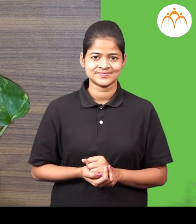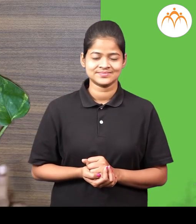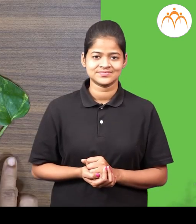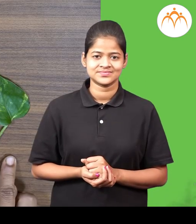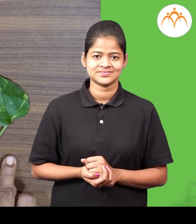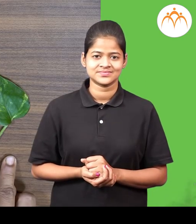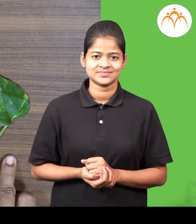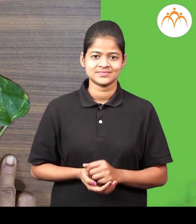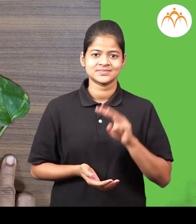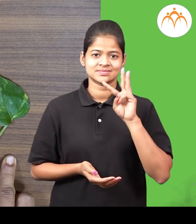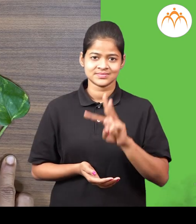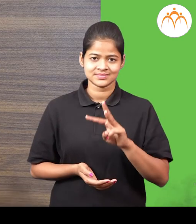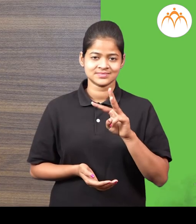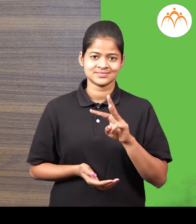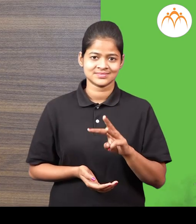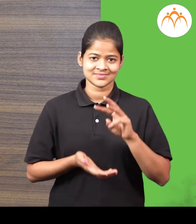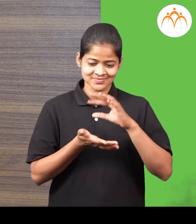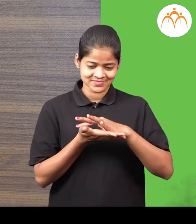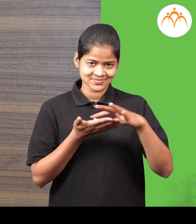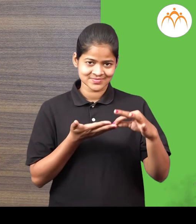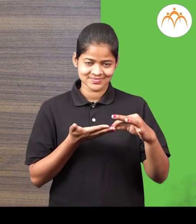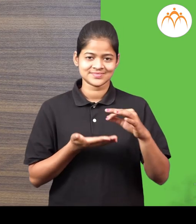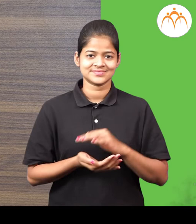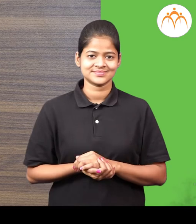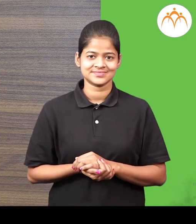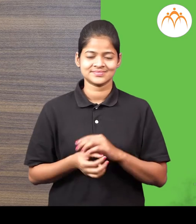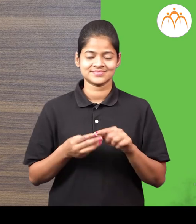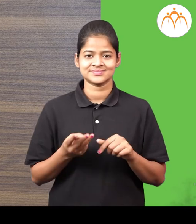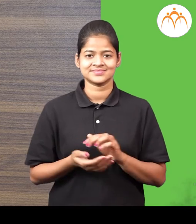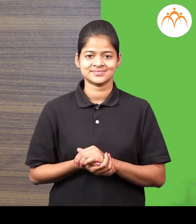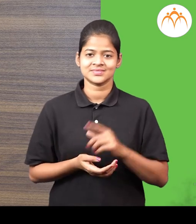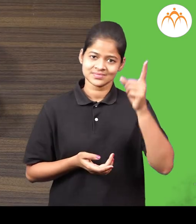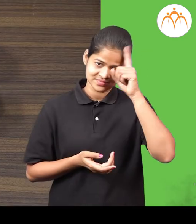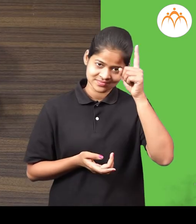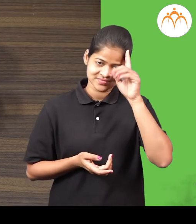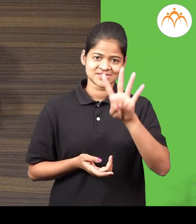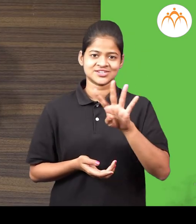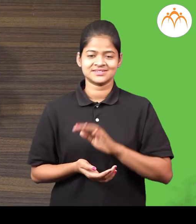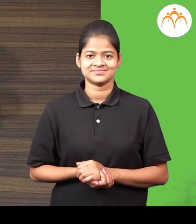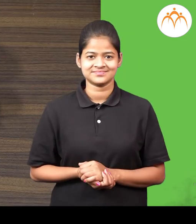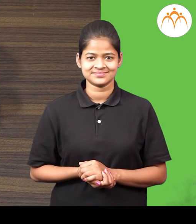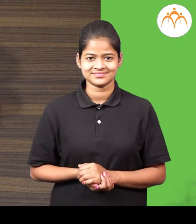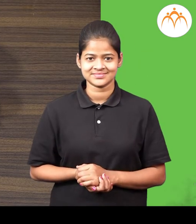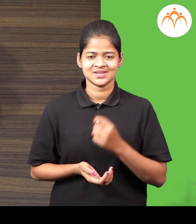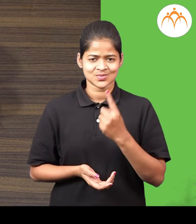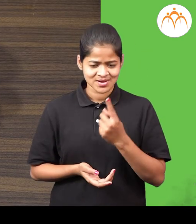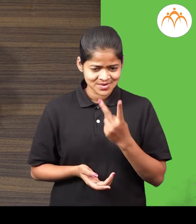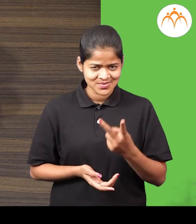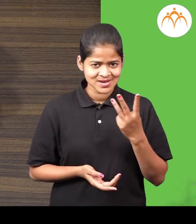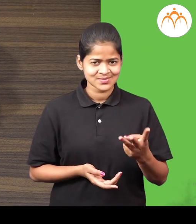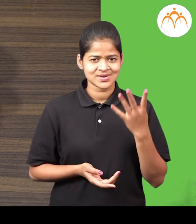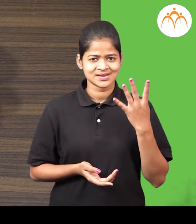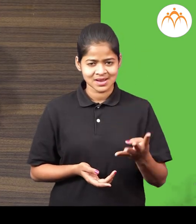तीन पान, चार पेंसिली, एक, दोन, तीन,